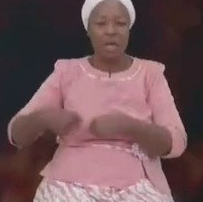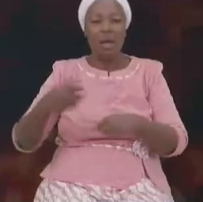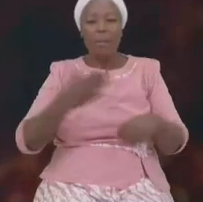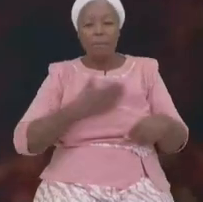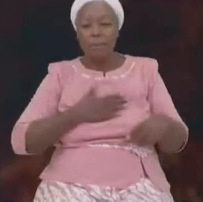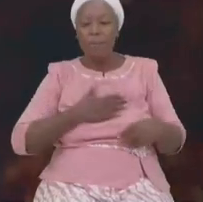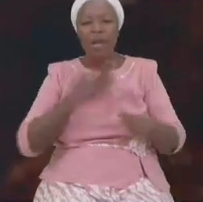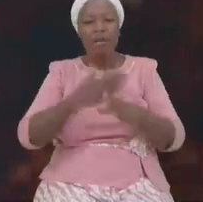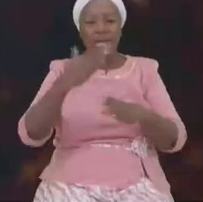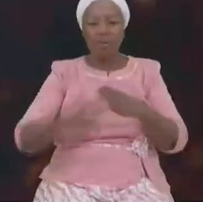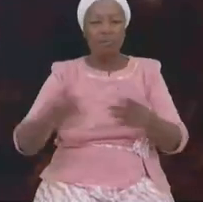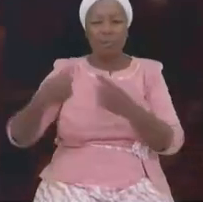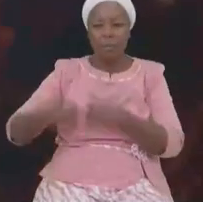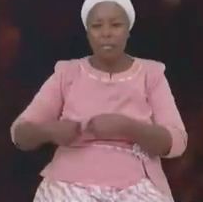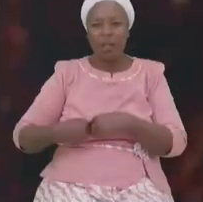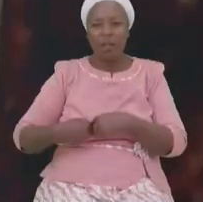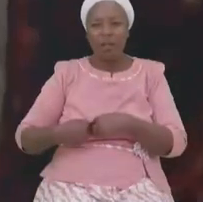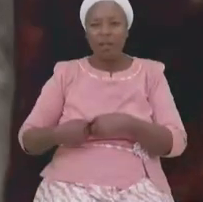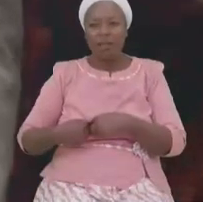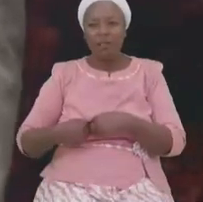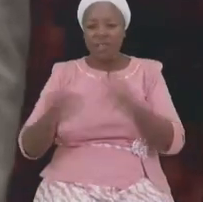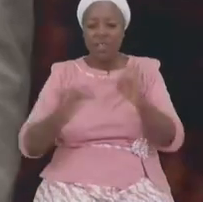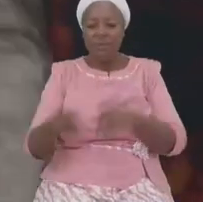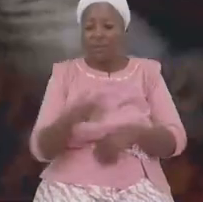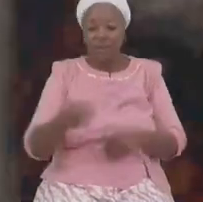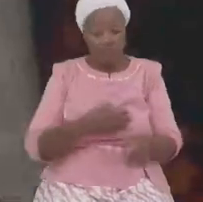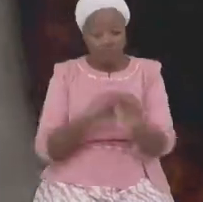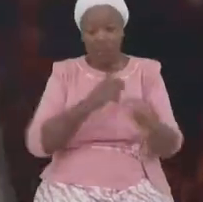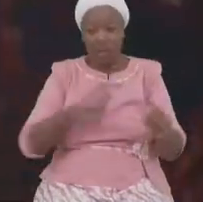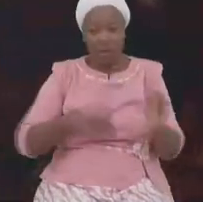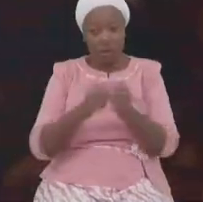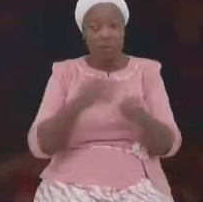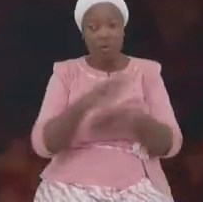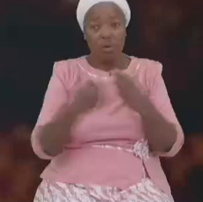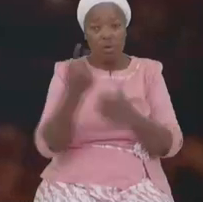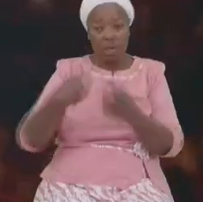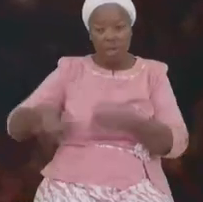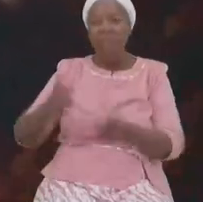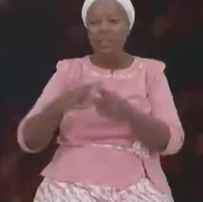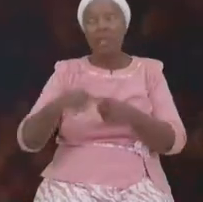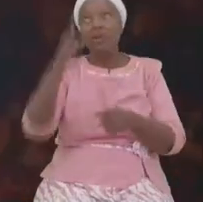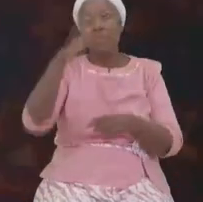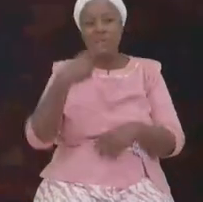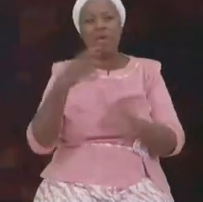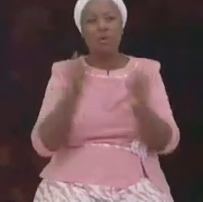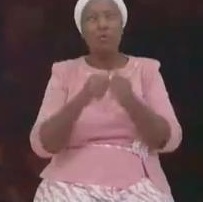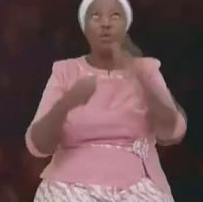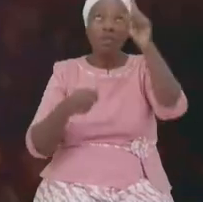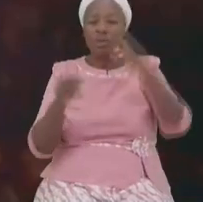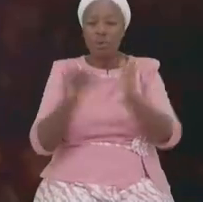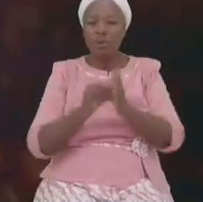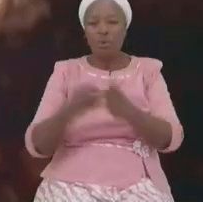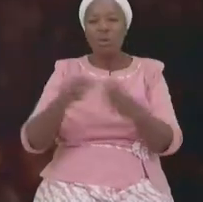de tout mon cœur. S'ils ont suivi Dieu de tout leur cœur, alors Dieu dit, de tout son cœur, il les